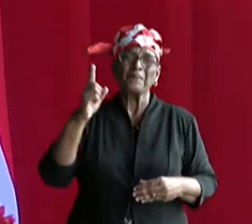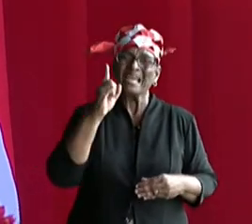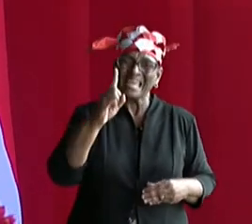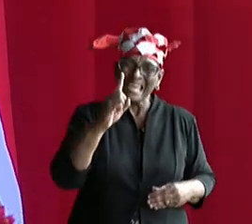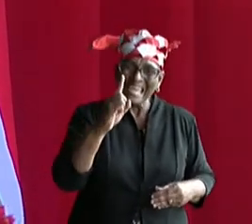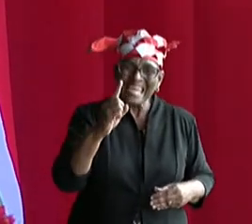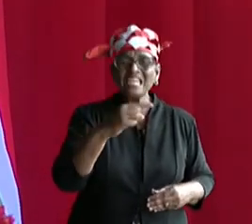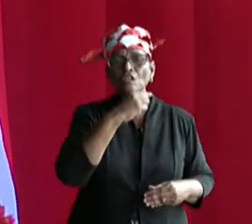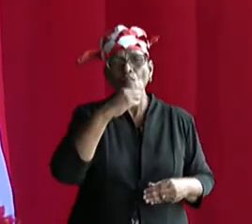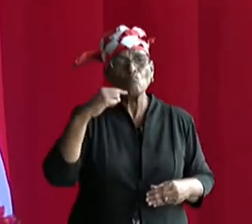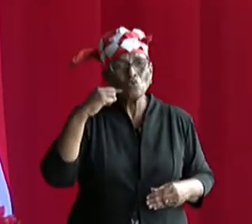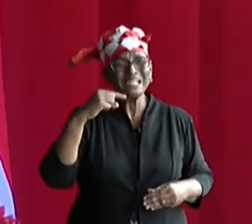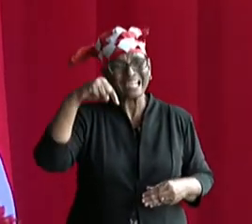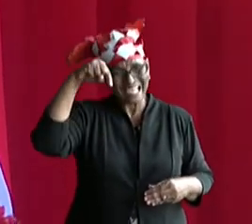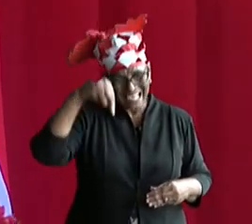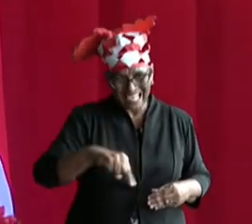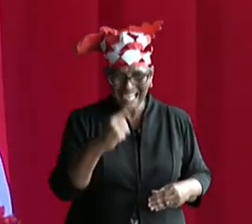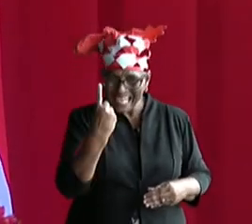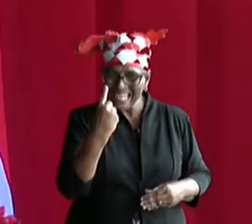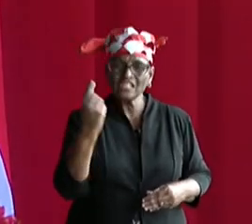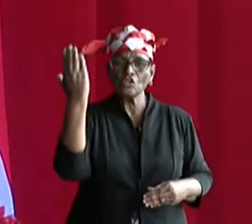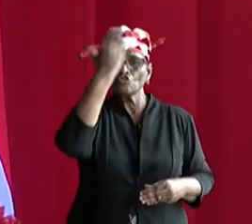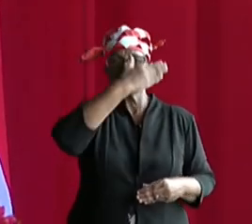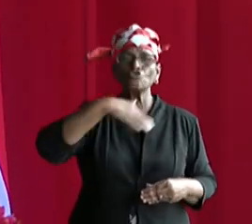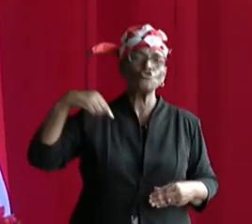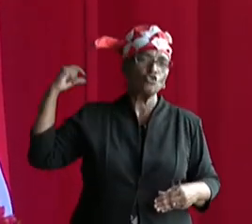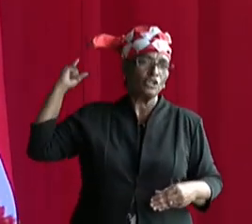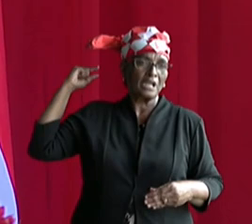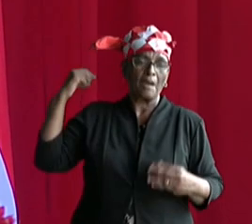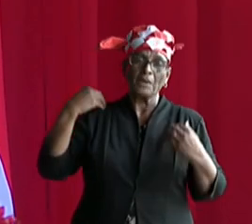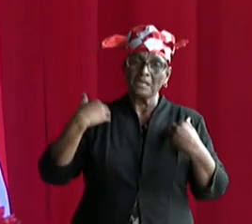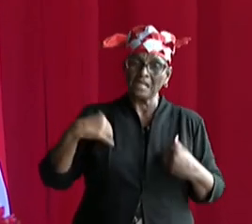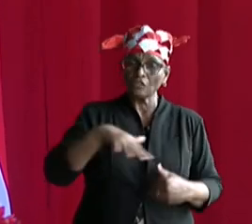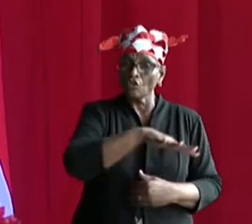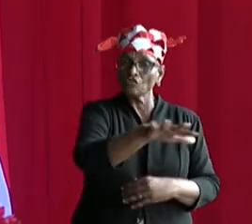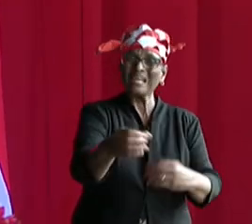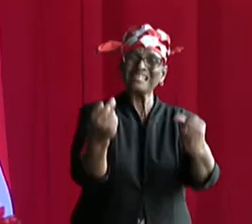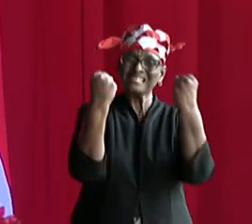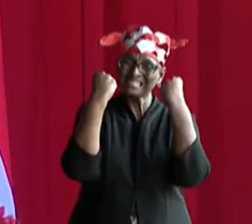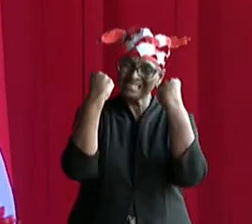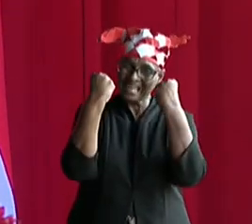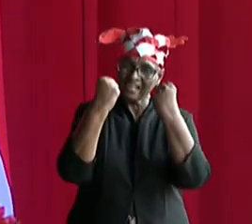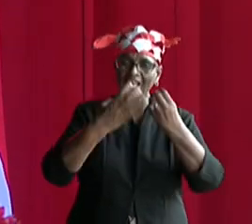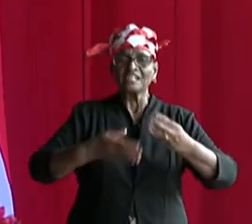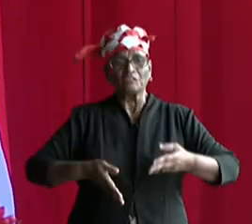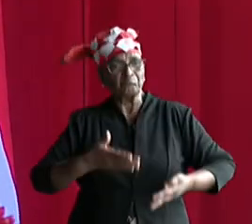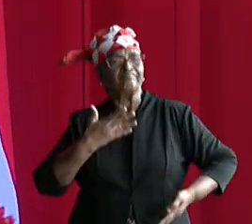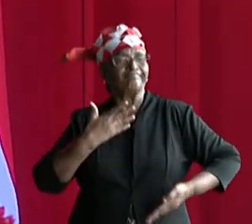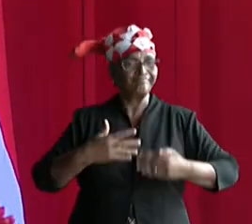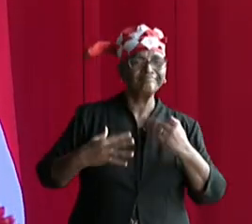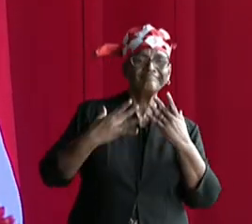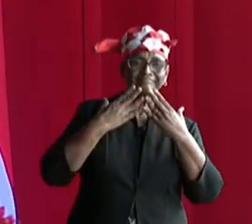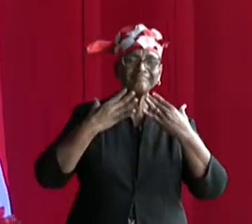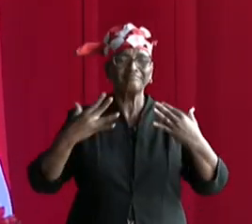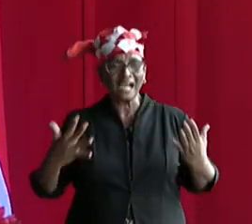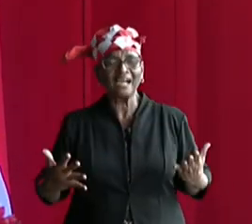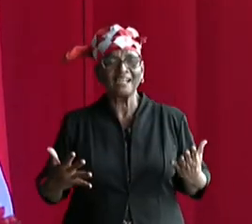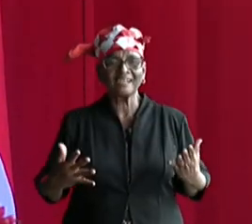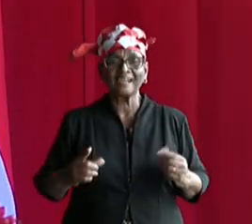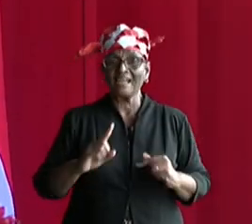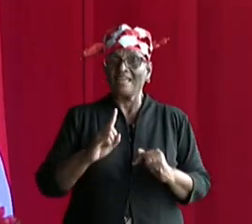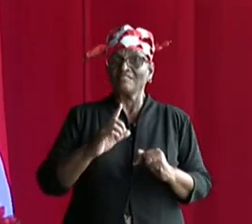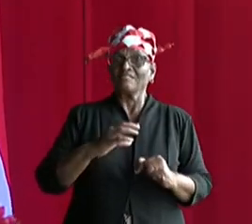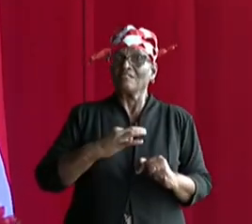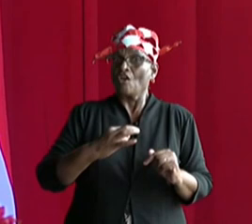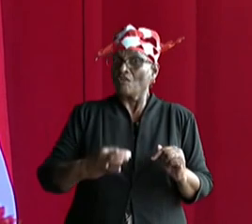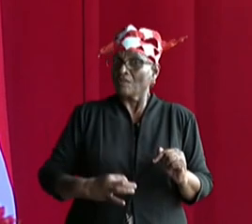wansranang. Dat ons volk sterk en veerkrachtig is en uiteindelijk